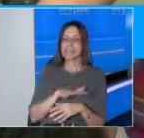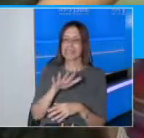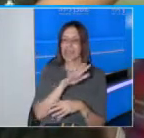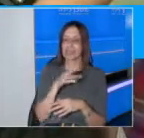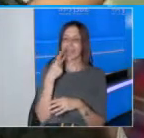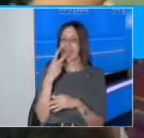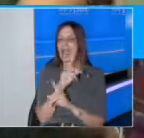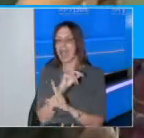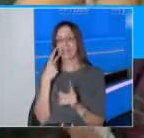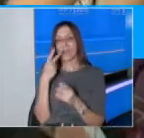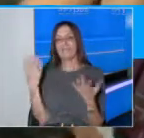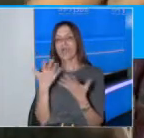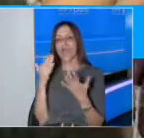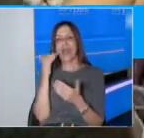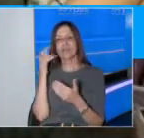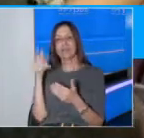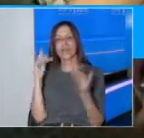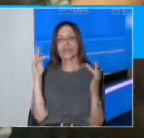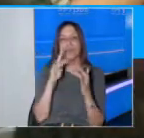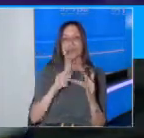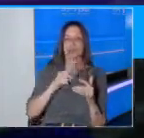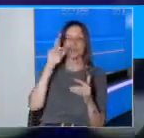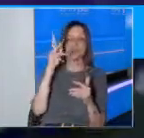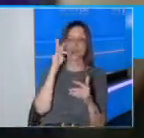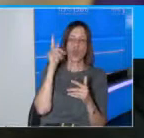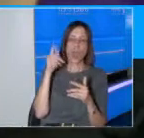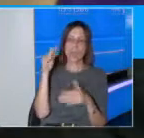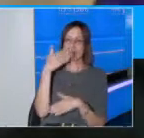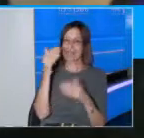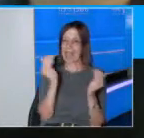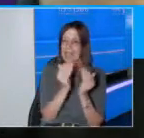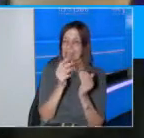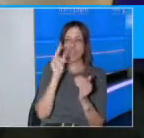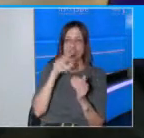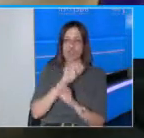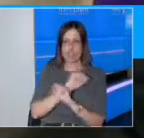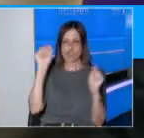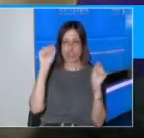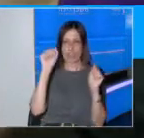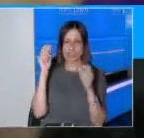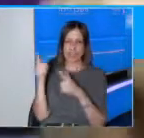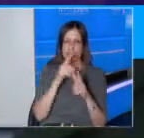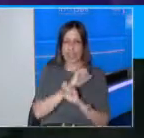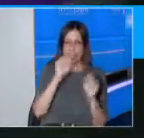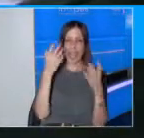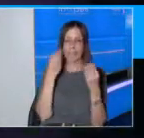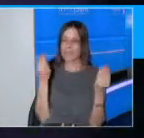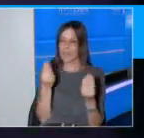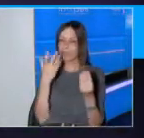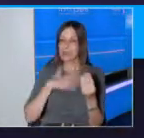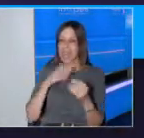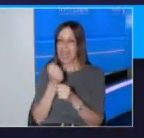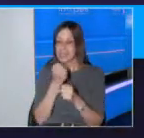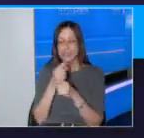יראה אחרת, תראה מה קורה לארה״ב מול צפון קוריאה, מדינה קטנה, שיש לה נשק גרעיני, הרבה מהדברים שאתה רוצה לעשות, אתה לא יכול לעשות,